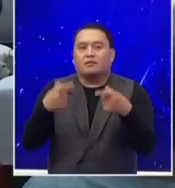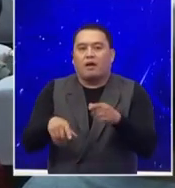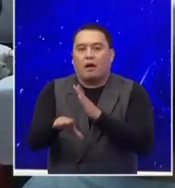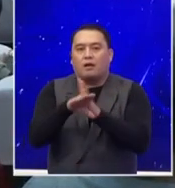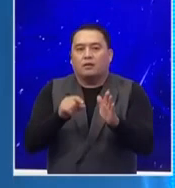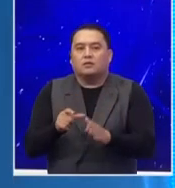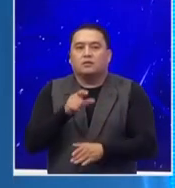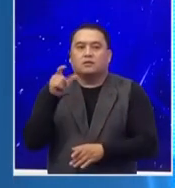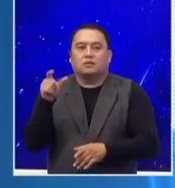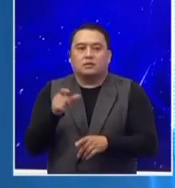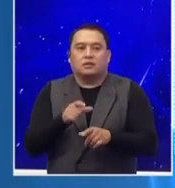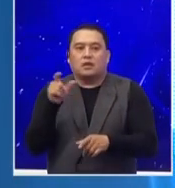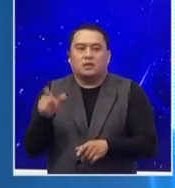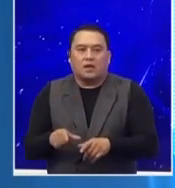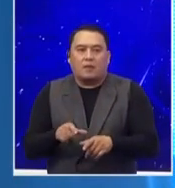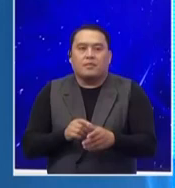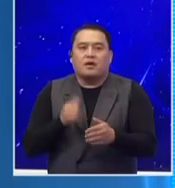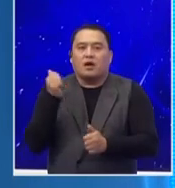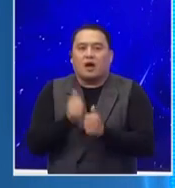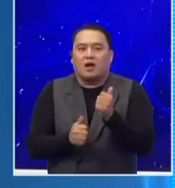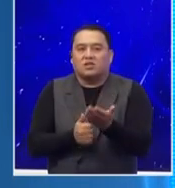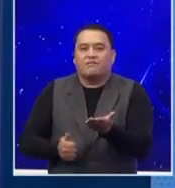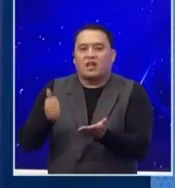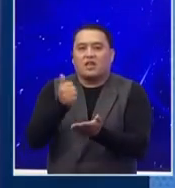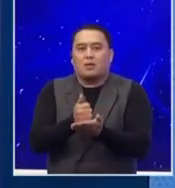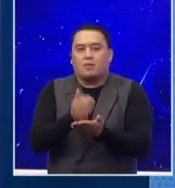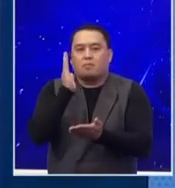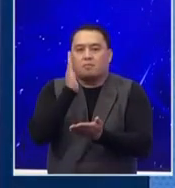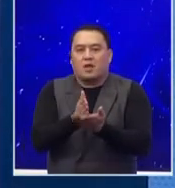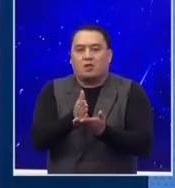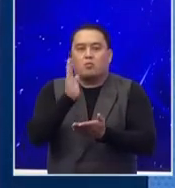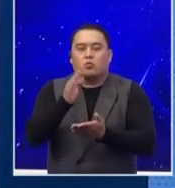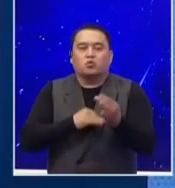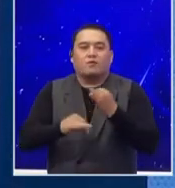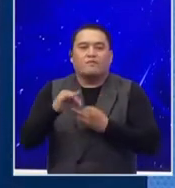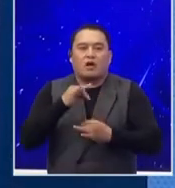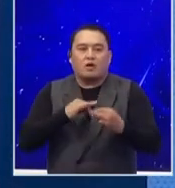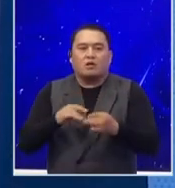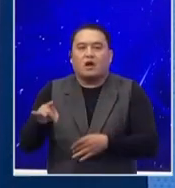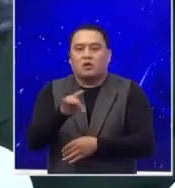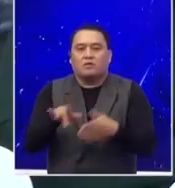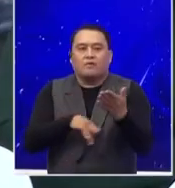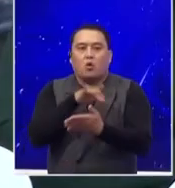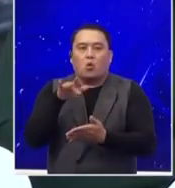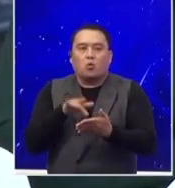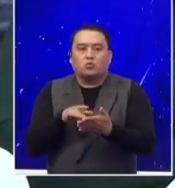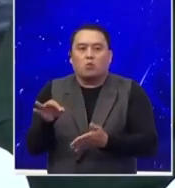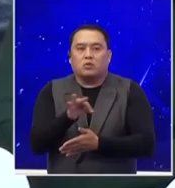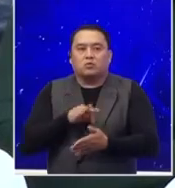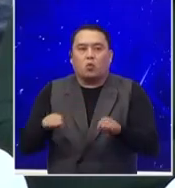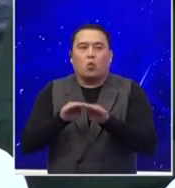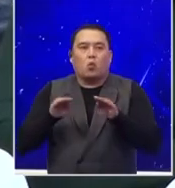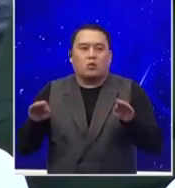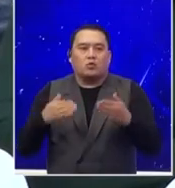кандидатов позади. Но это только начало пути для каждого выдвиженца. Впереди участие в дебатах на конференциях районного, городского и областного